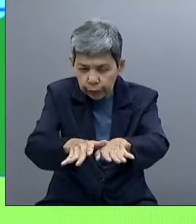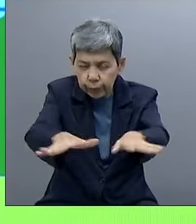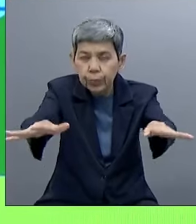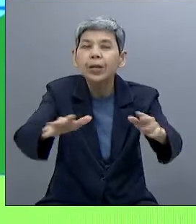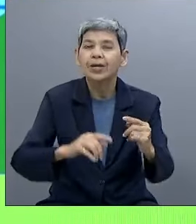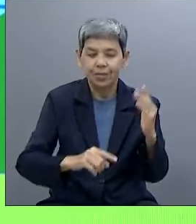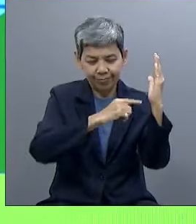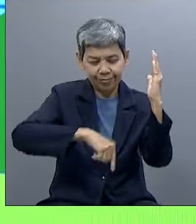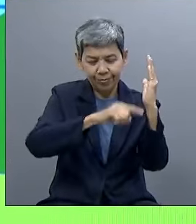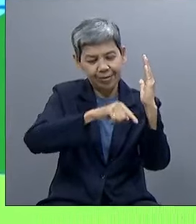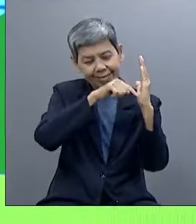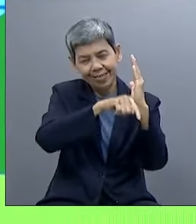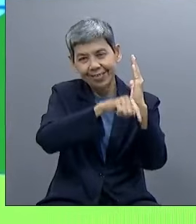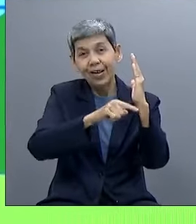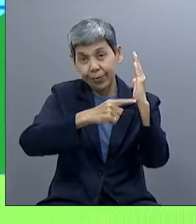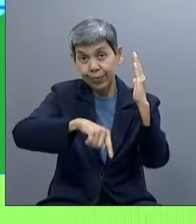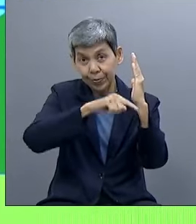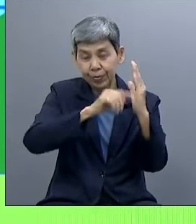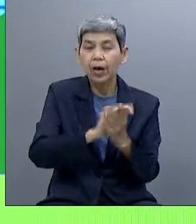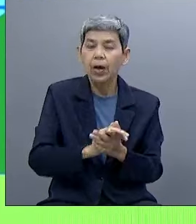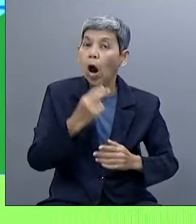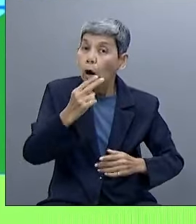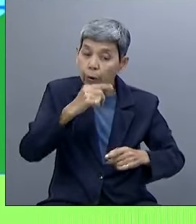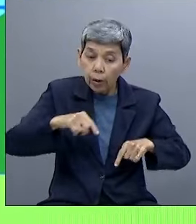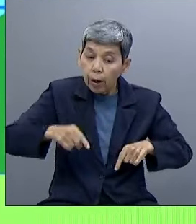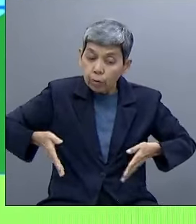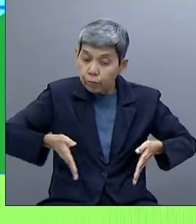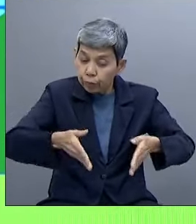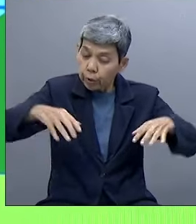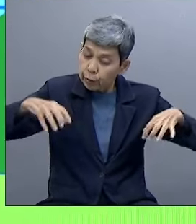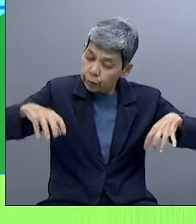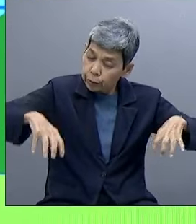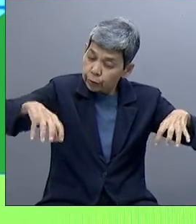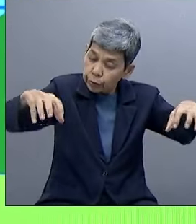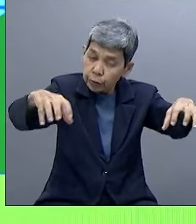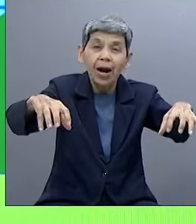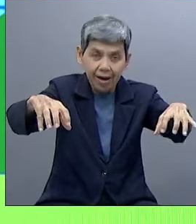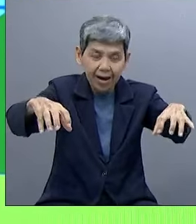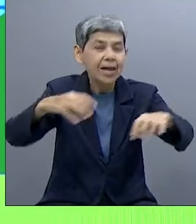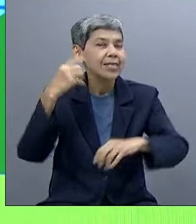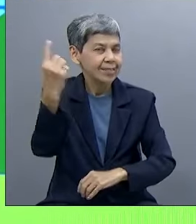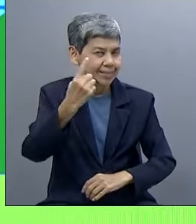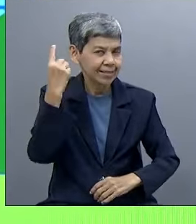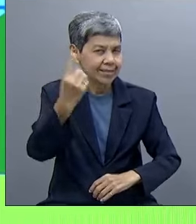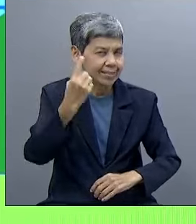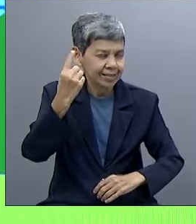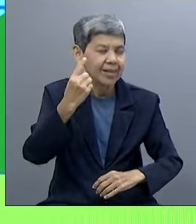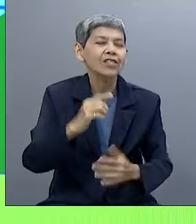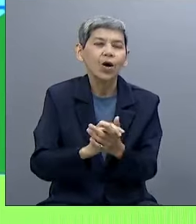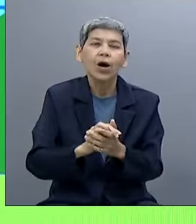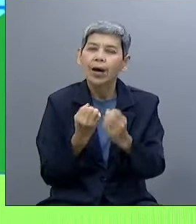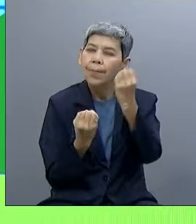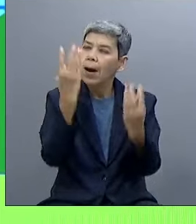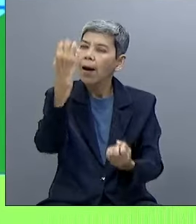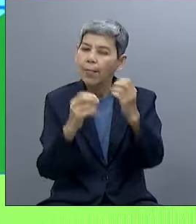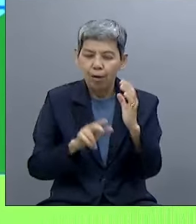าวหรือว่าลงทะเลนะคะริมสองข้างทางจะเต็มไปด้วยชุมชนริมน้ำสถานที่ท่องเที่ยวแล้วก็ป่าชายเลน